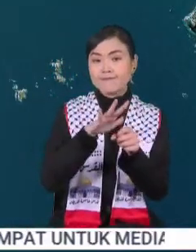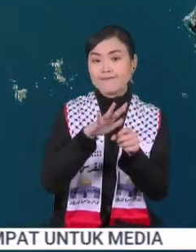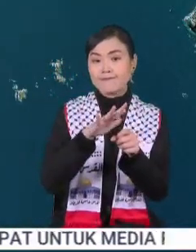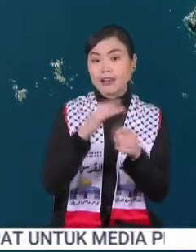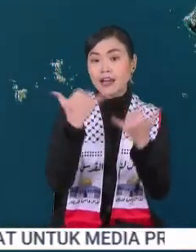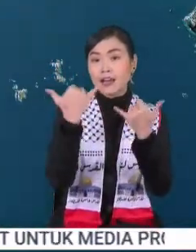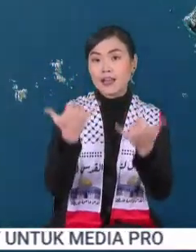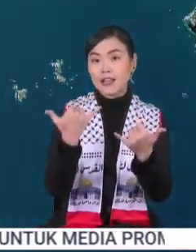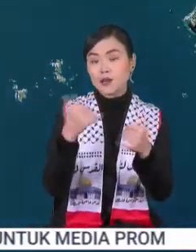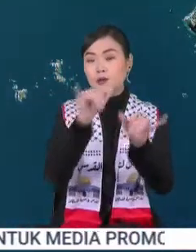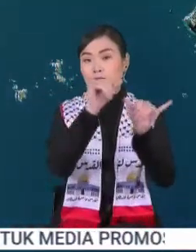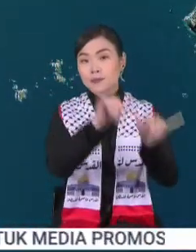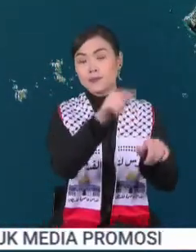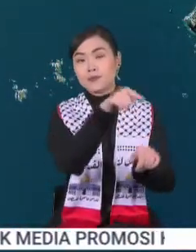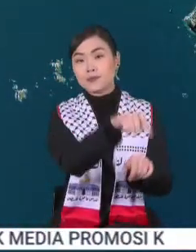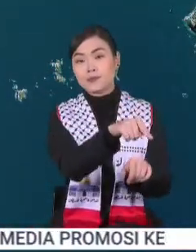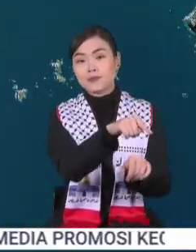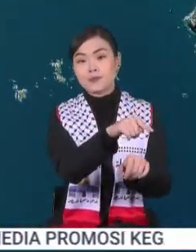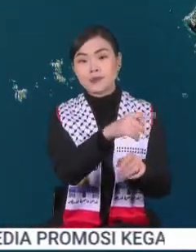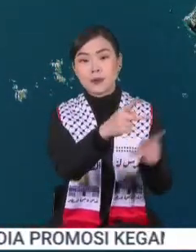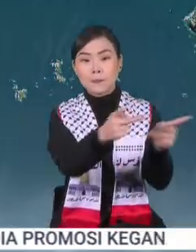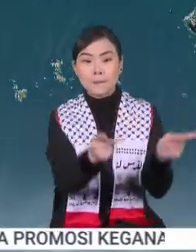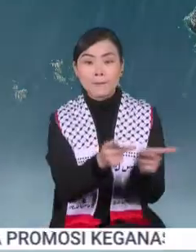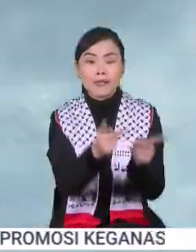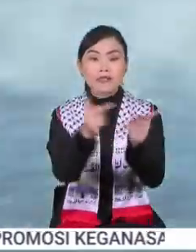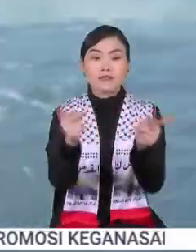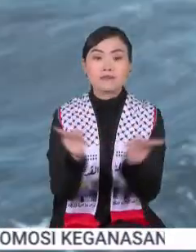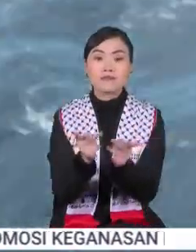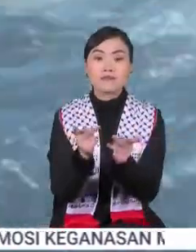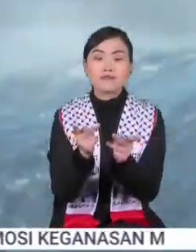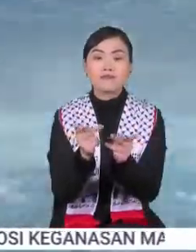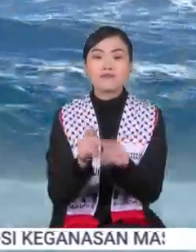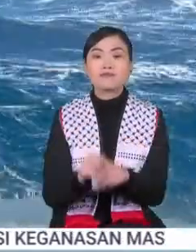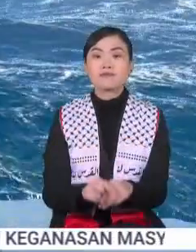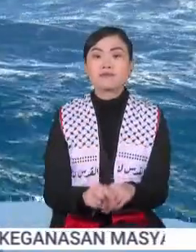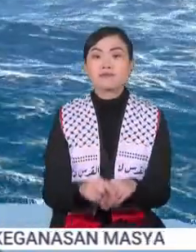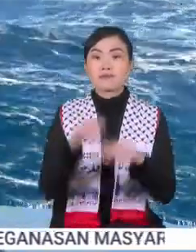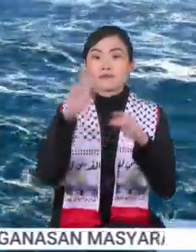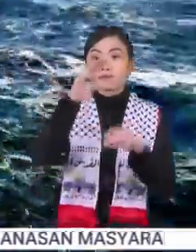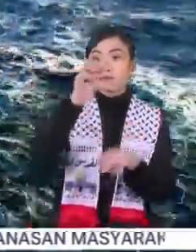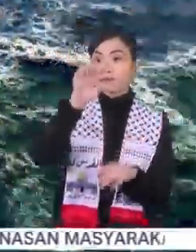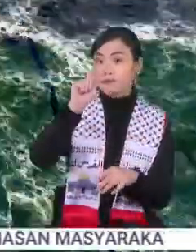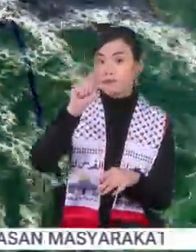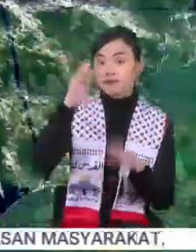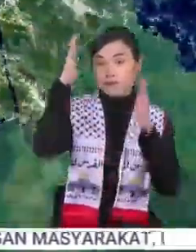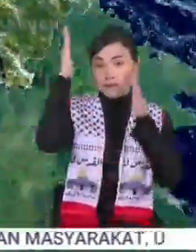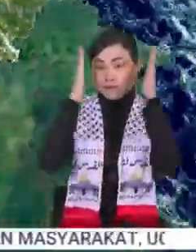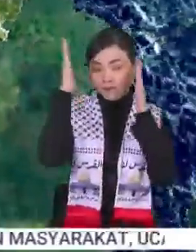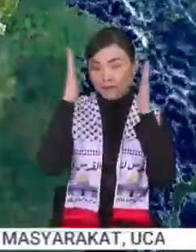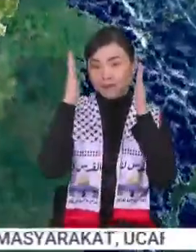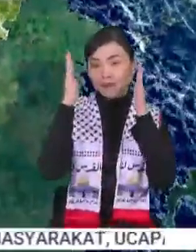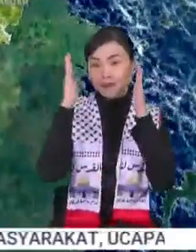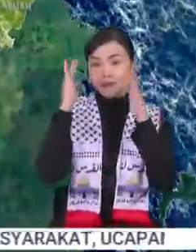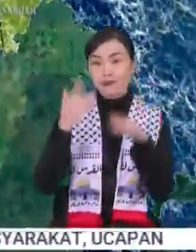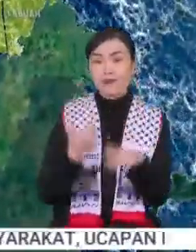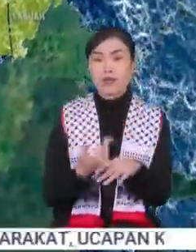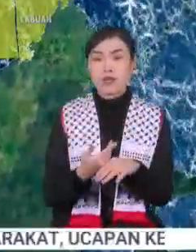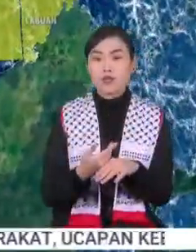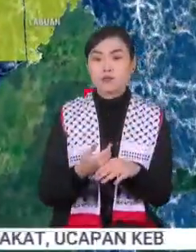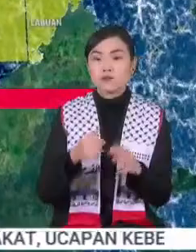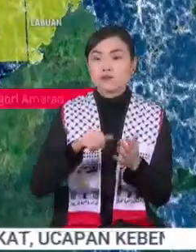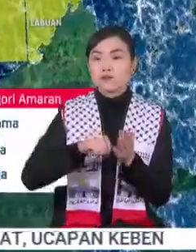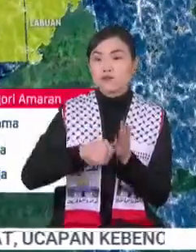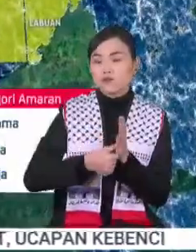yang kini sedang menetap di kawasan yang bergedudukan rendah Selain itu Med Malaysia juga masih lagi mengekalkan amaran